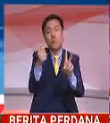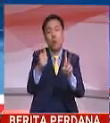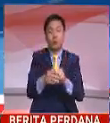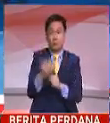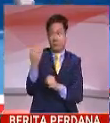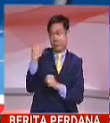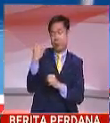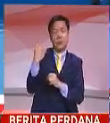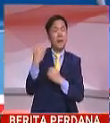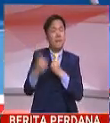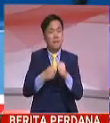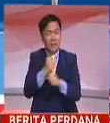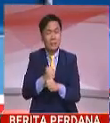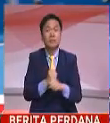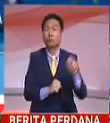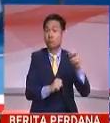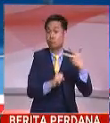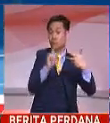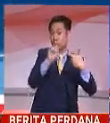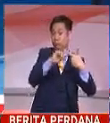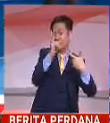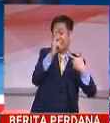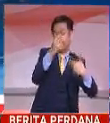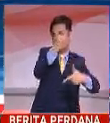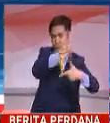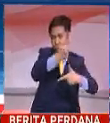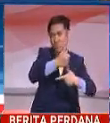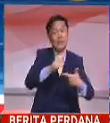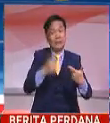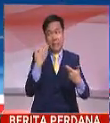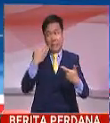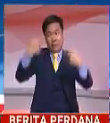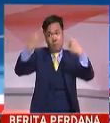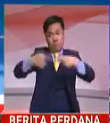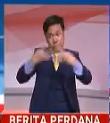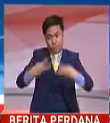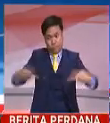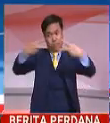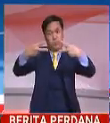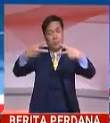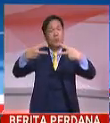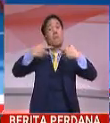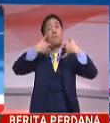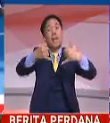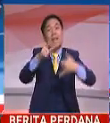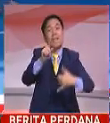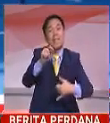tnb menjadi naik juara liga di belakang universal dan bersaing di peringkat separuh akhir piala